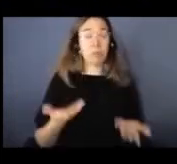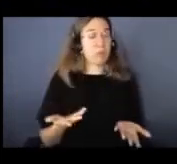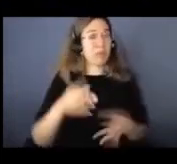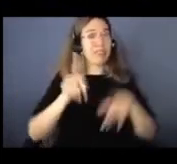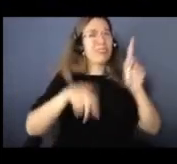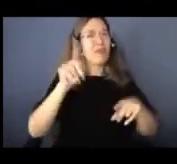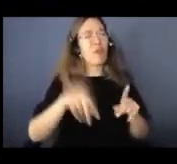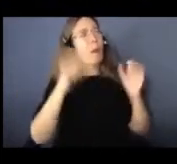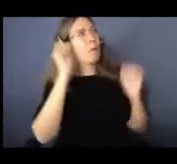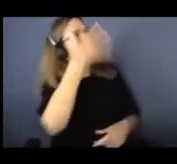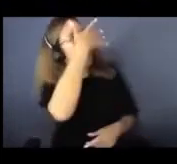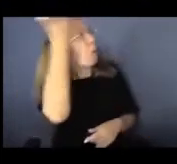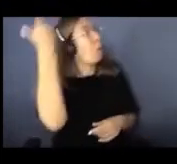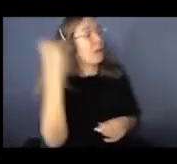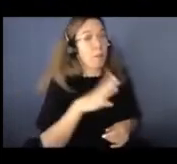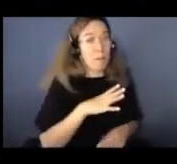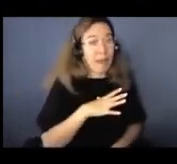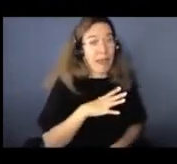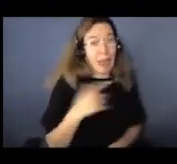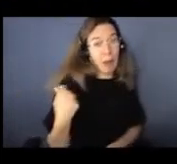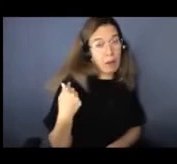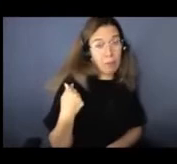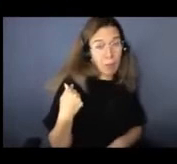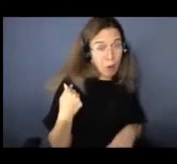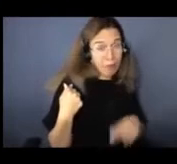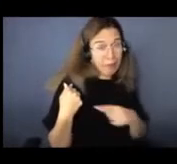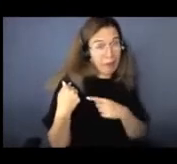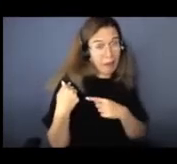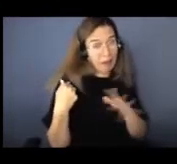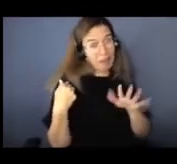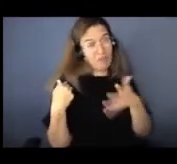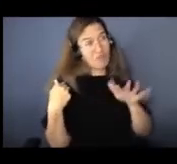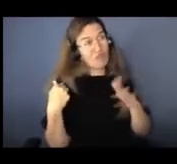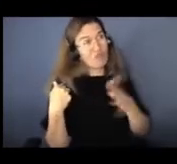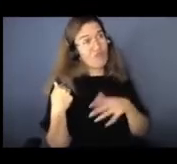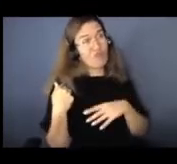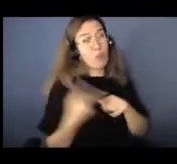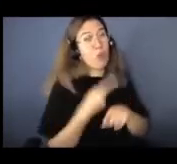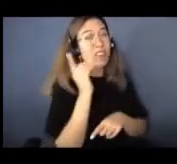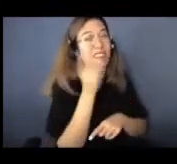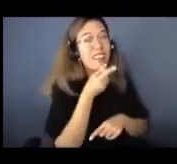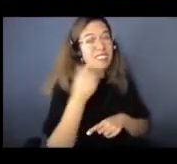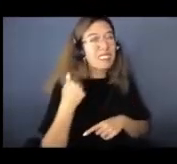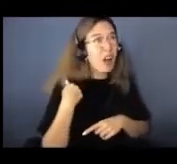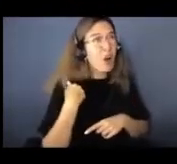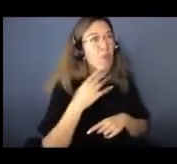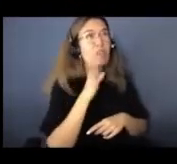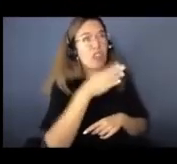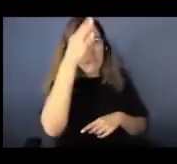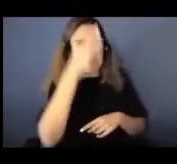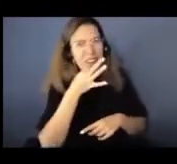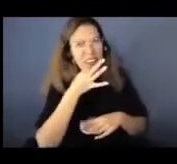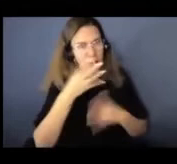mais il n'y a pas si longtemps de cela, en décembre ou en janvier, février dernier, il y avait beaucoup